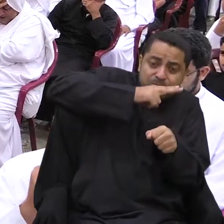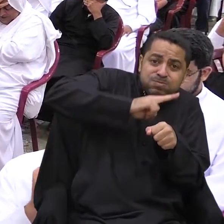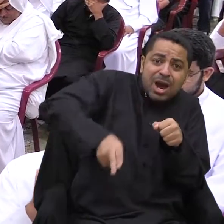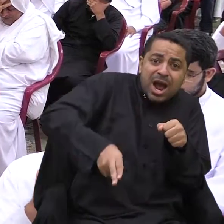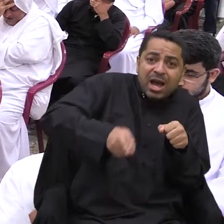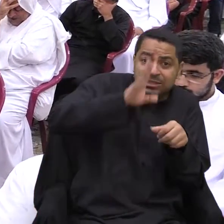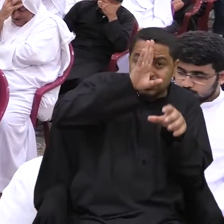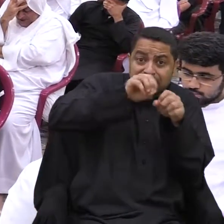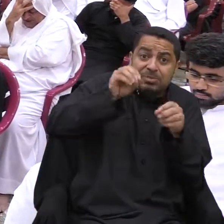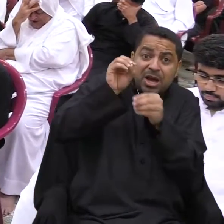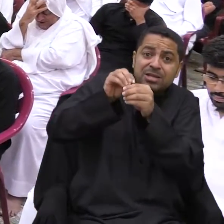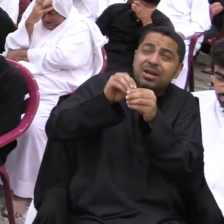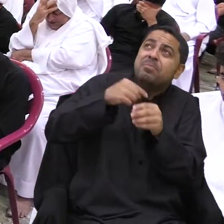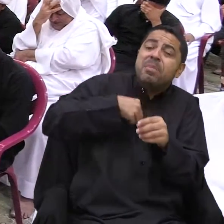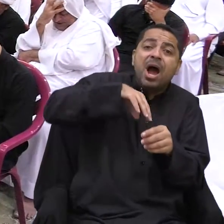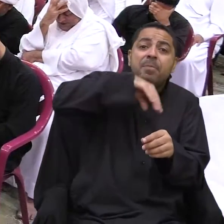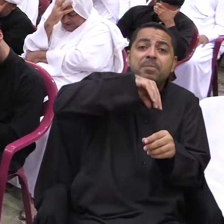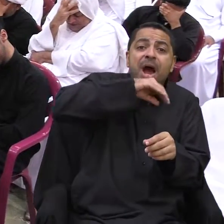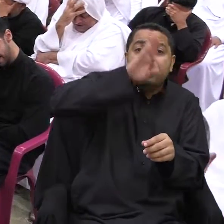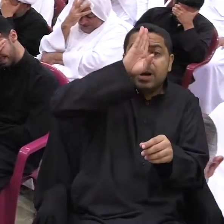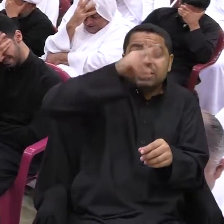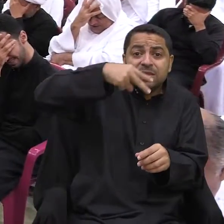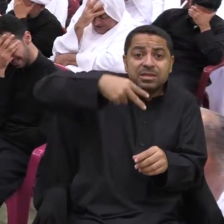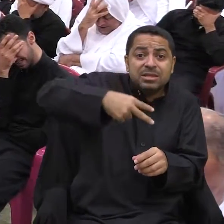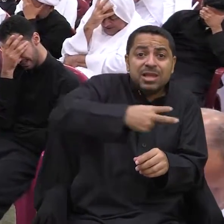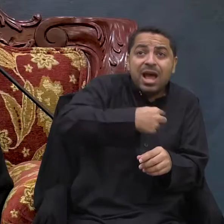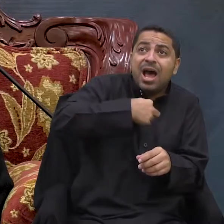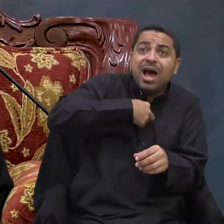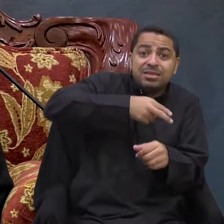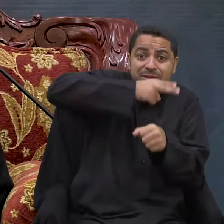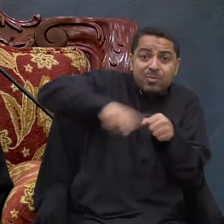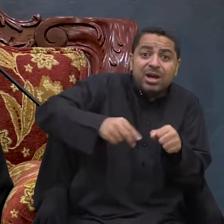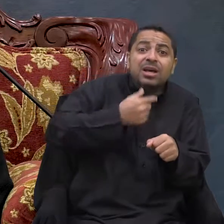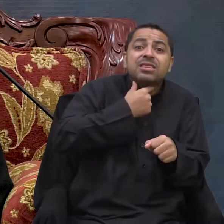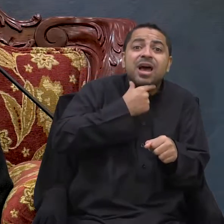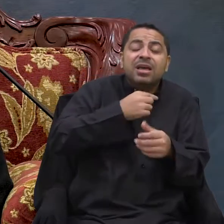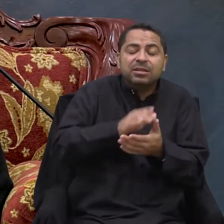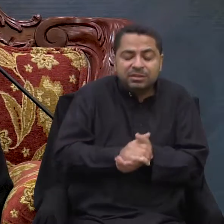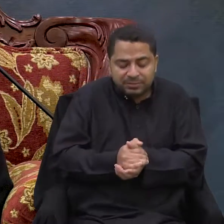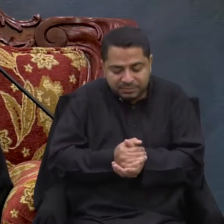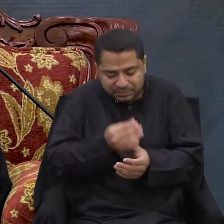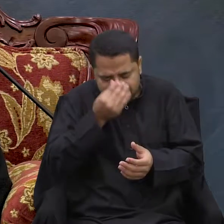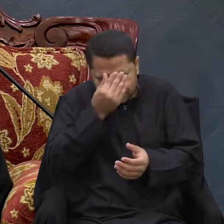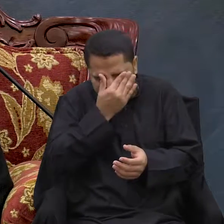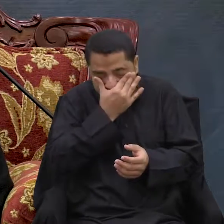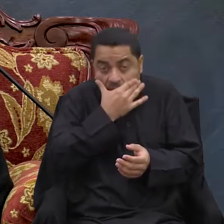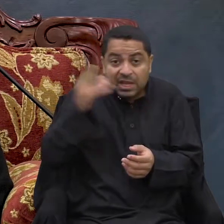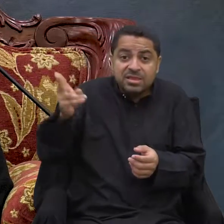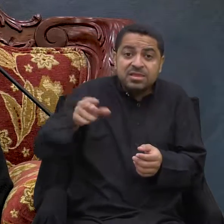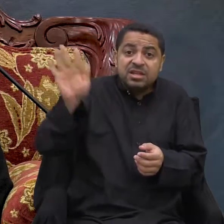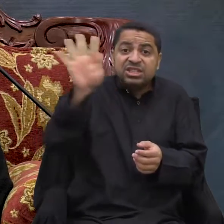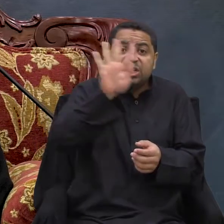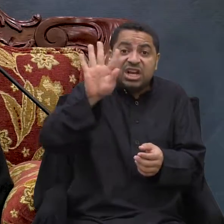أأقتل عطشانا وأبي علي المرتضى، إلى أن أنهى هذا